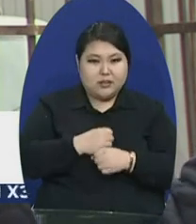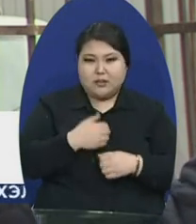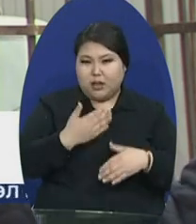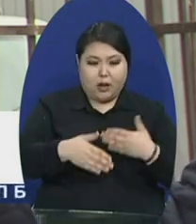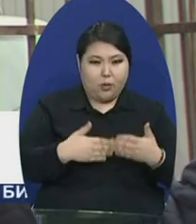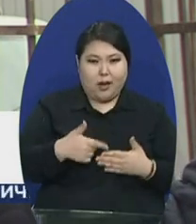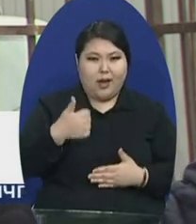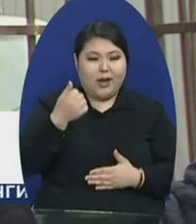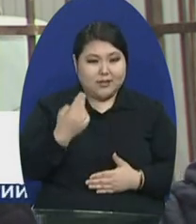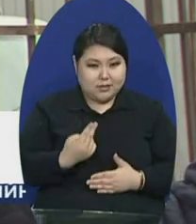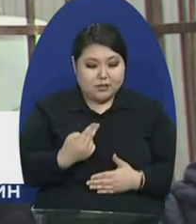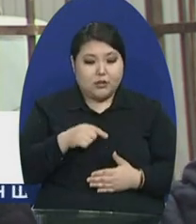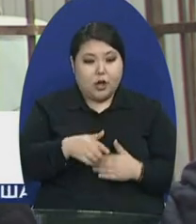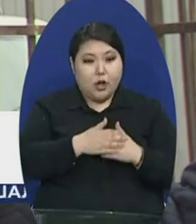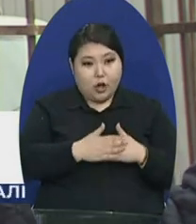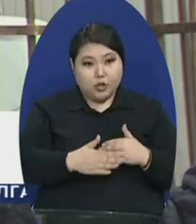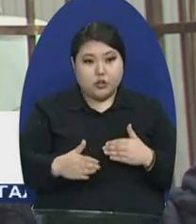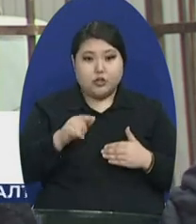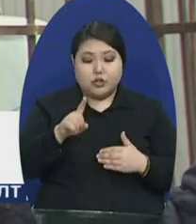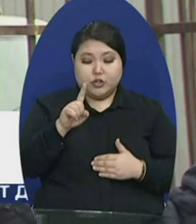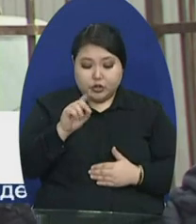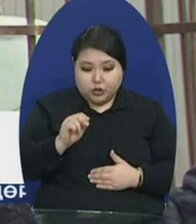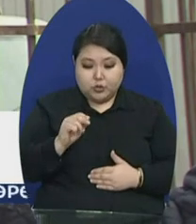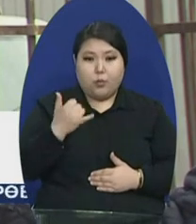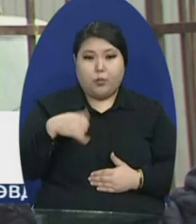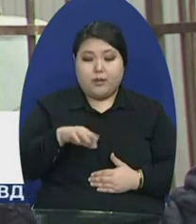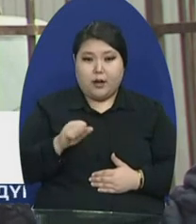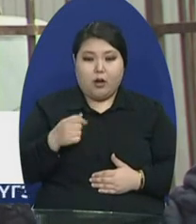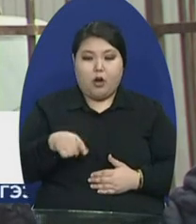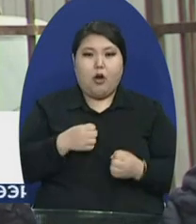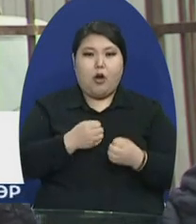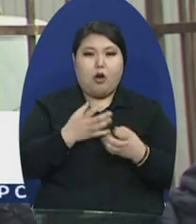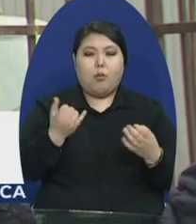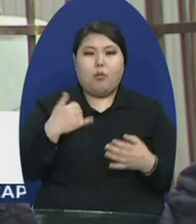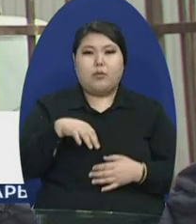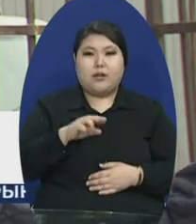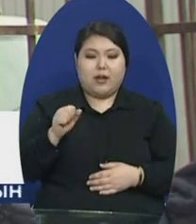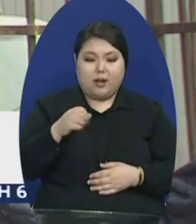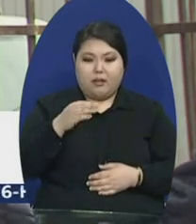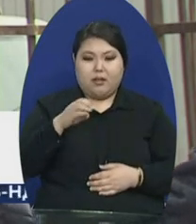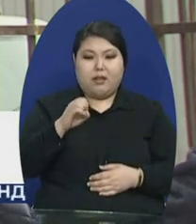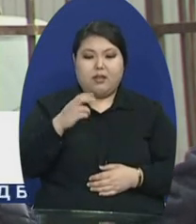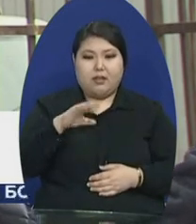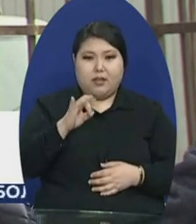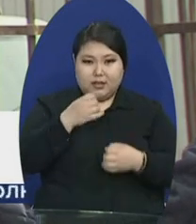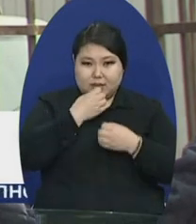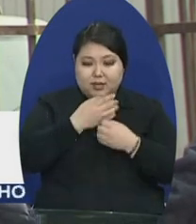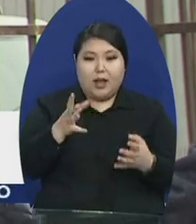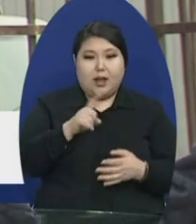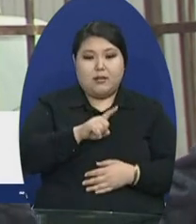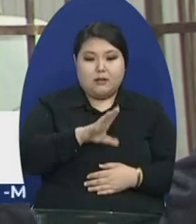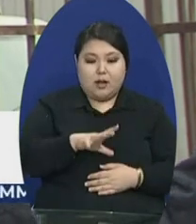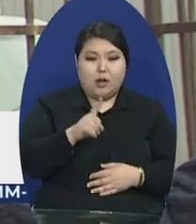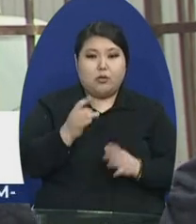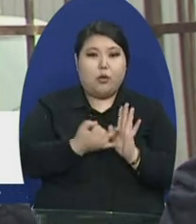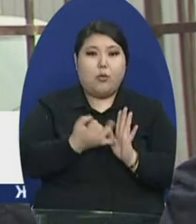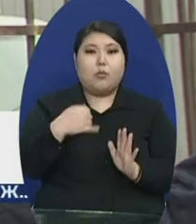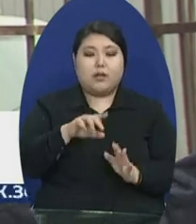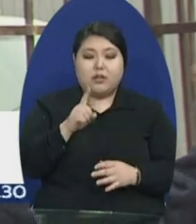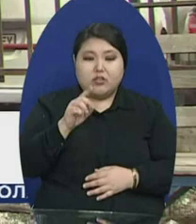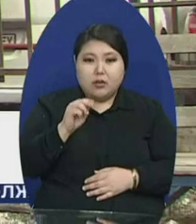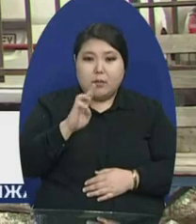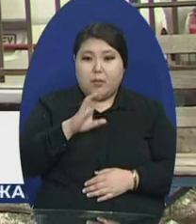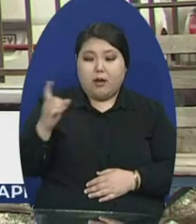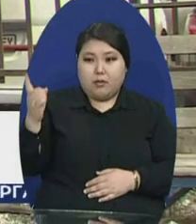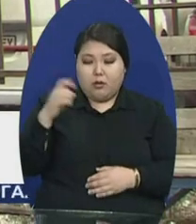гацаад тэрнээс хойш нэг ч удаа энэ олон удаа тендер зарлагдахад 15-17 удаа зарлагдсан гэж байна шүү дээ. Нэг ч компани